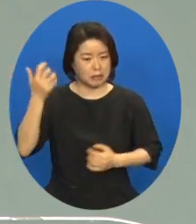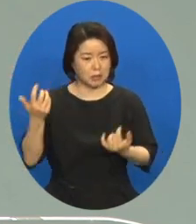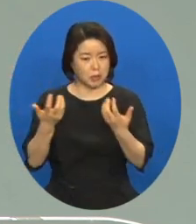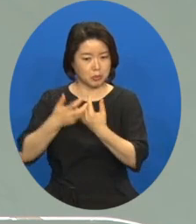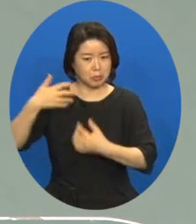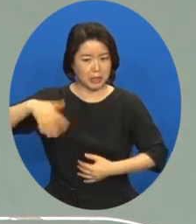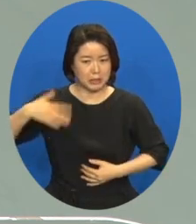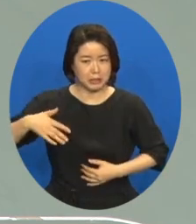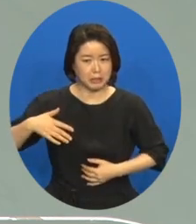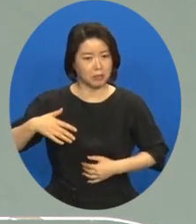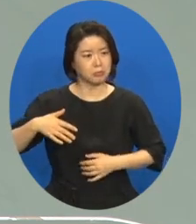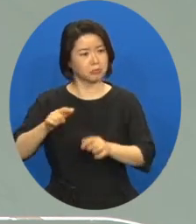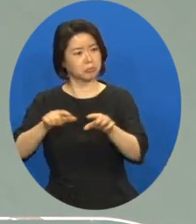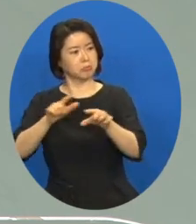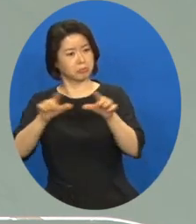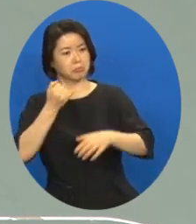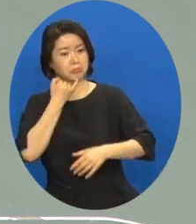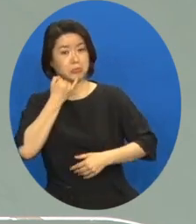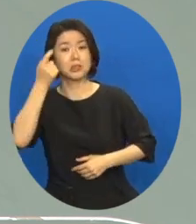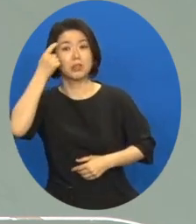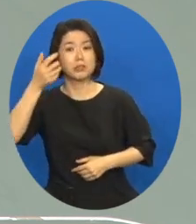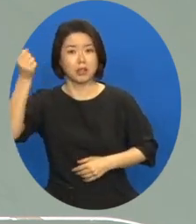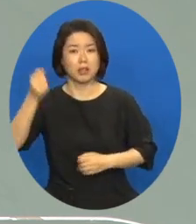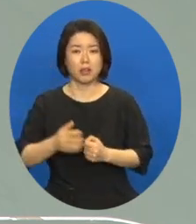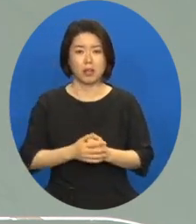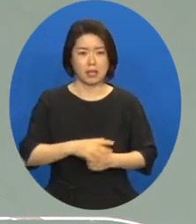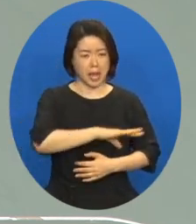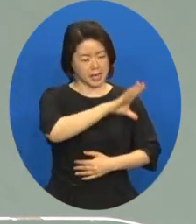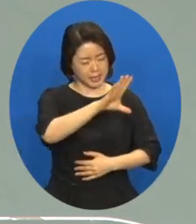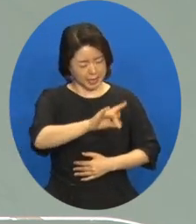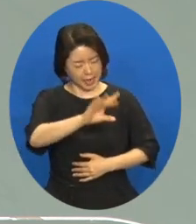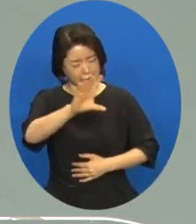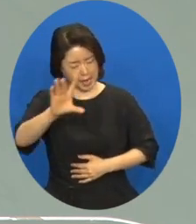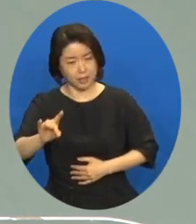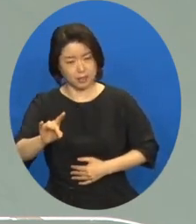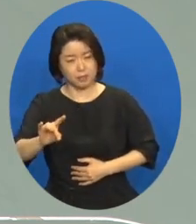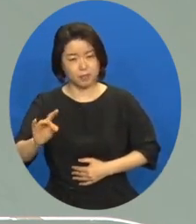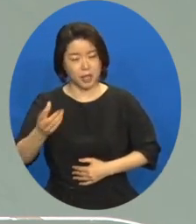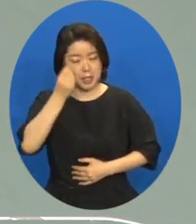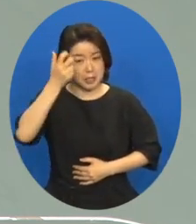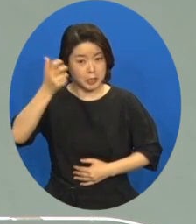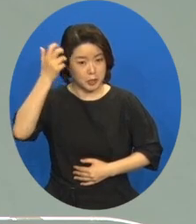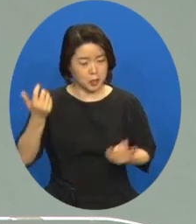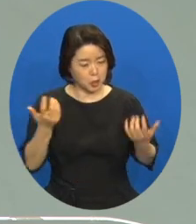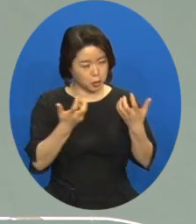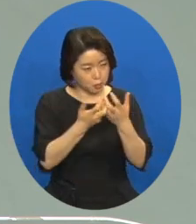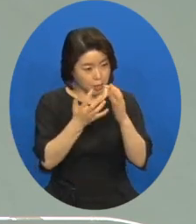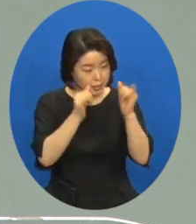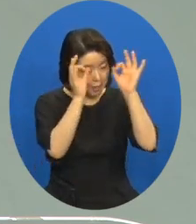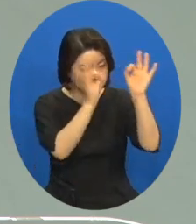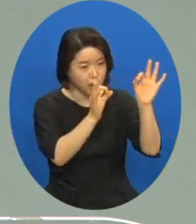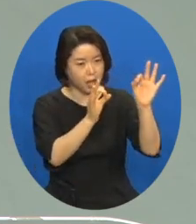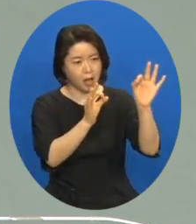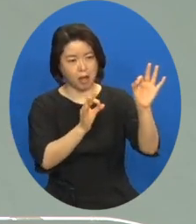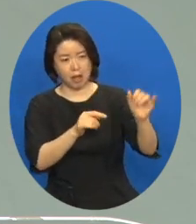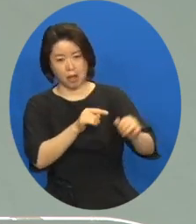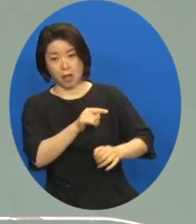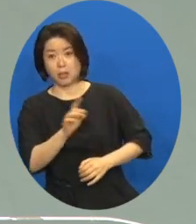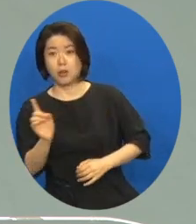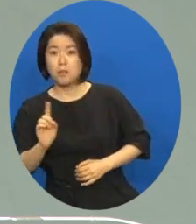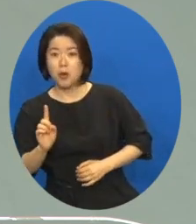정상이에요. 근데 이따금 아주 성령 충만한 교인을 봐요. 그러면 뭐라고 그래요? 저 사람 좀